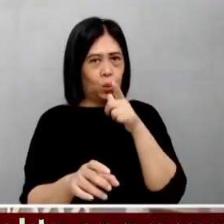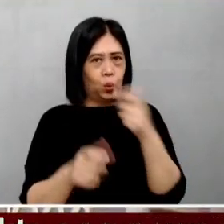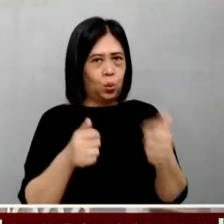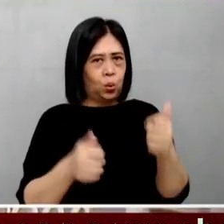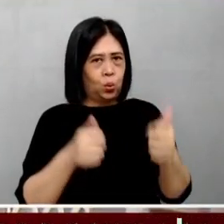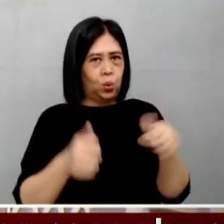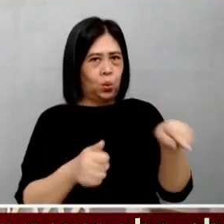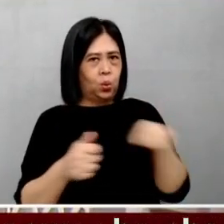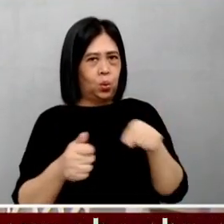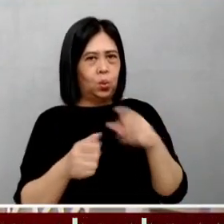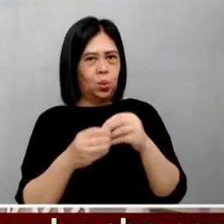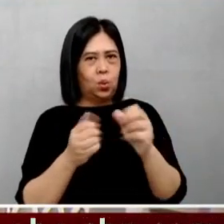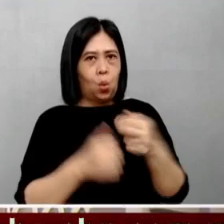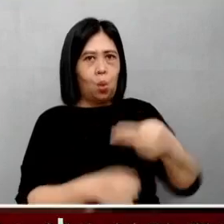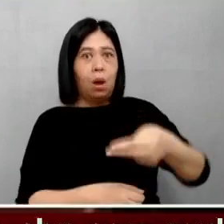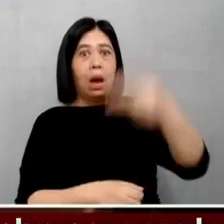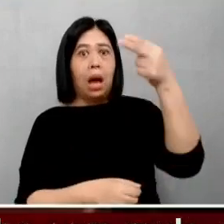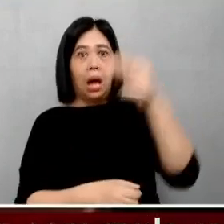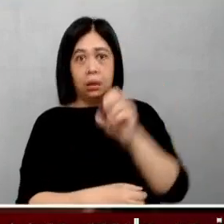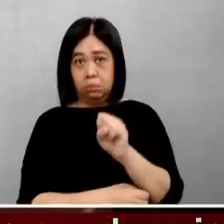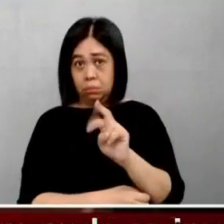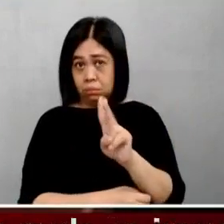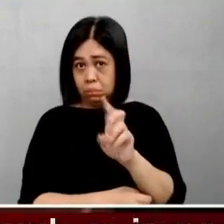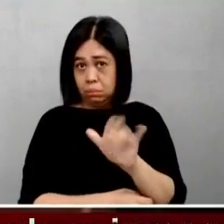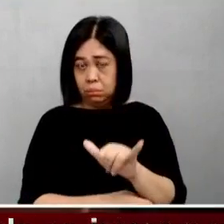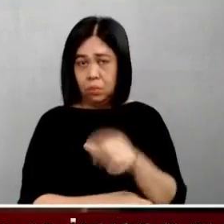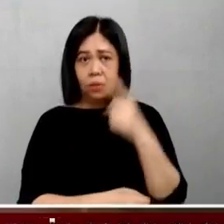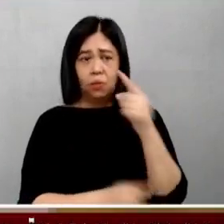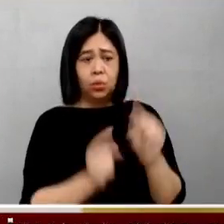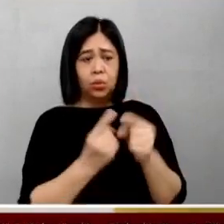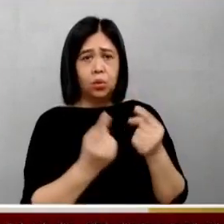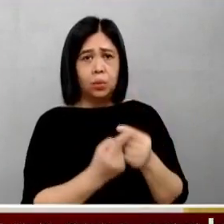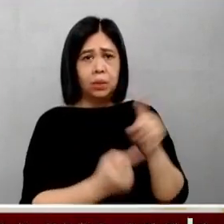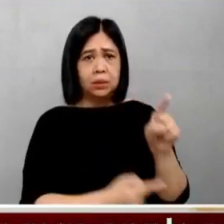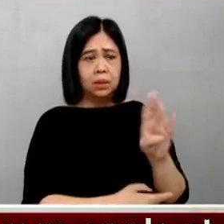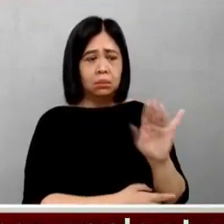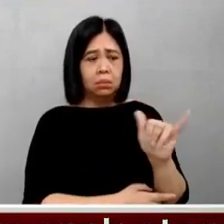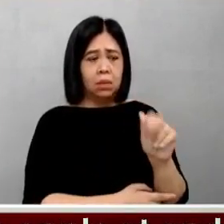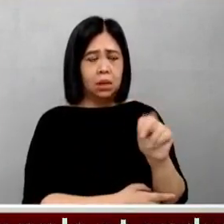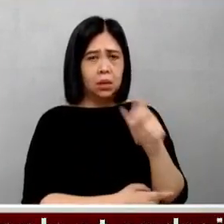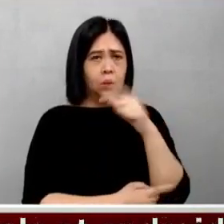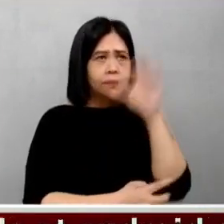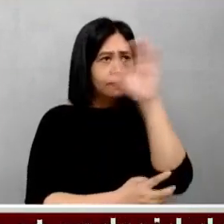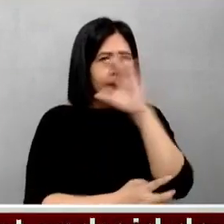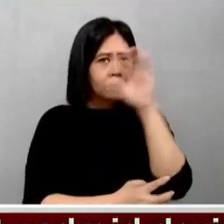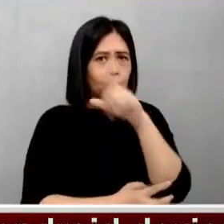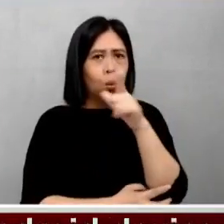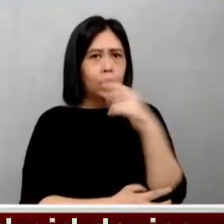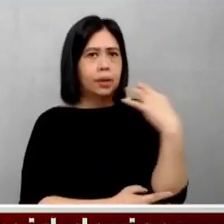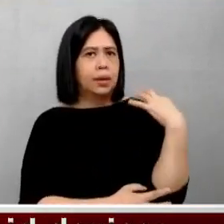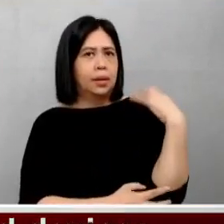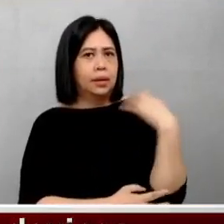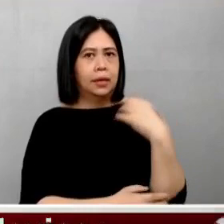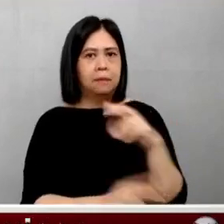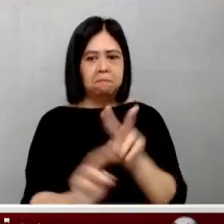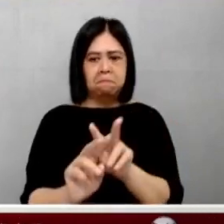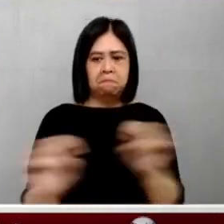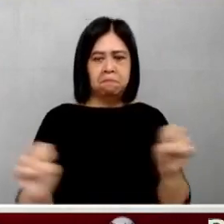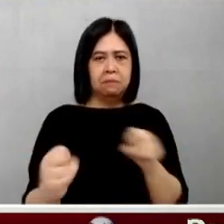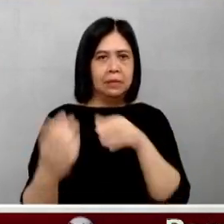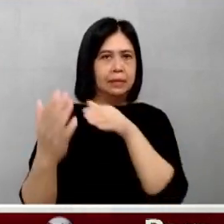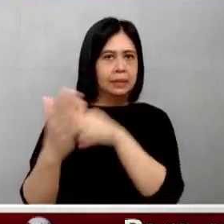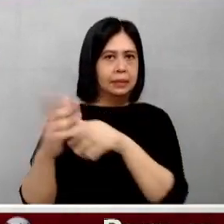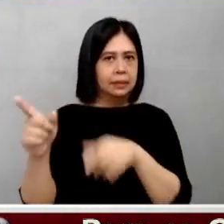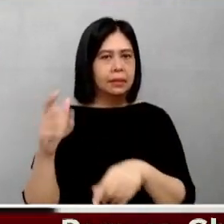ang pinakamataas sa mga survey. Para sa grupong isang bayan na naghahanap ng isang kandidatong ilalaban ng oposisyon, hindi